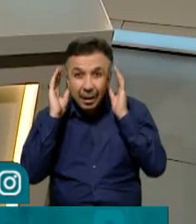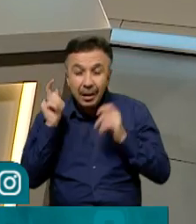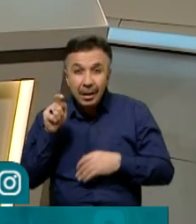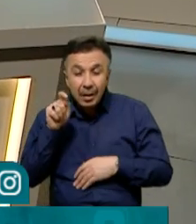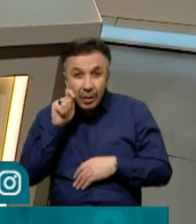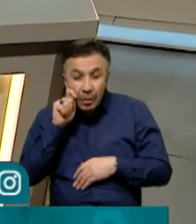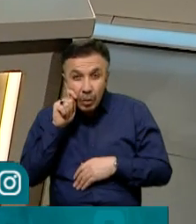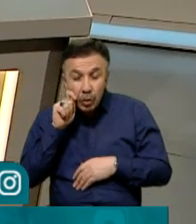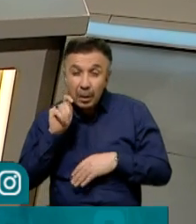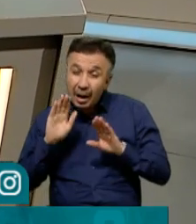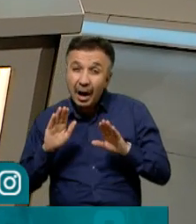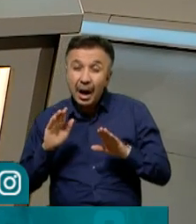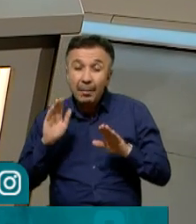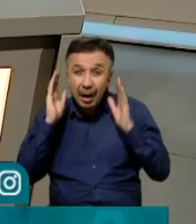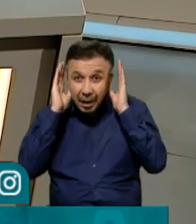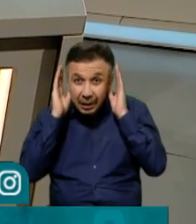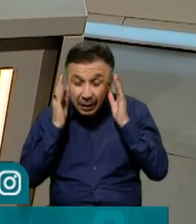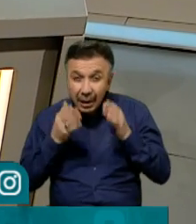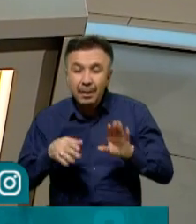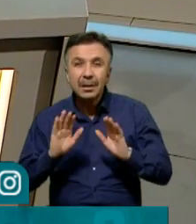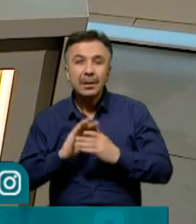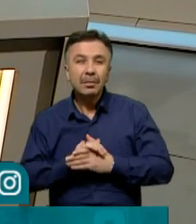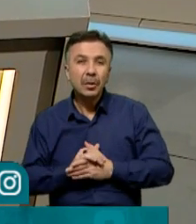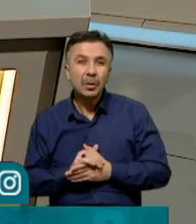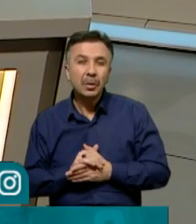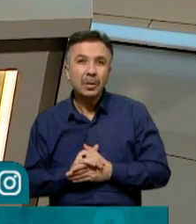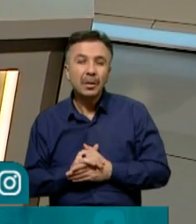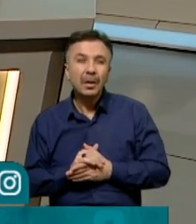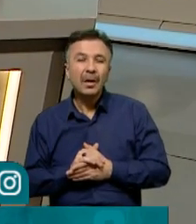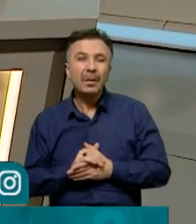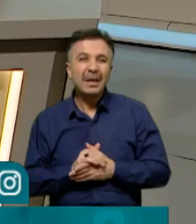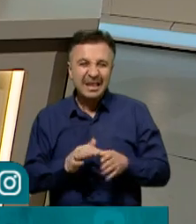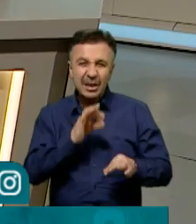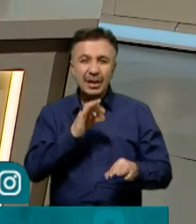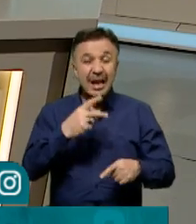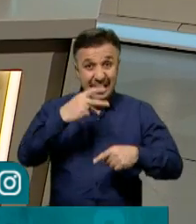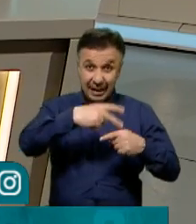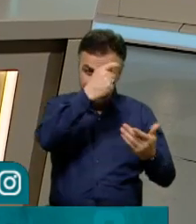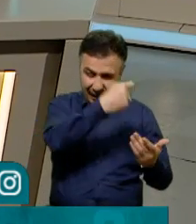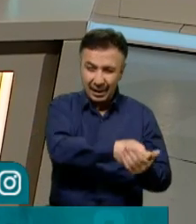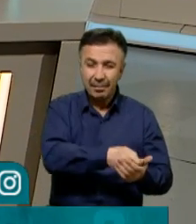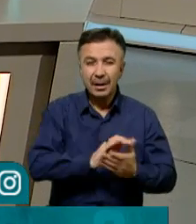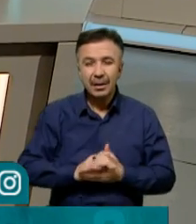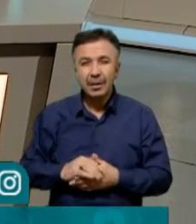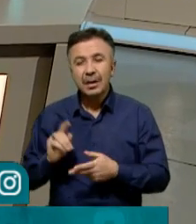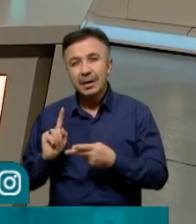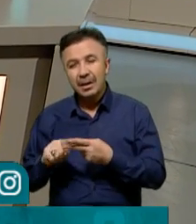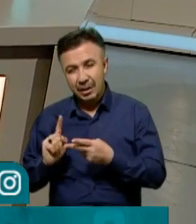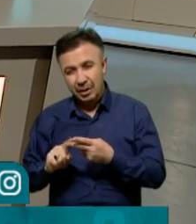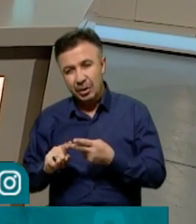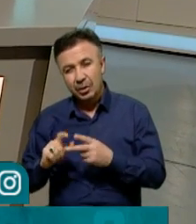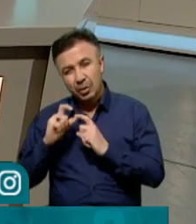ama namaz kılmıyor, zekat verilebilir mi? Soralım. İkinci sorum, cuma namazı